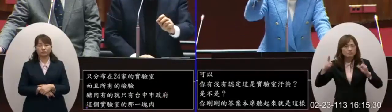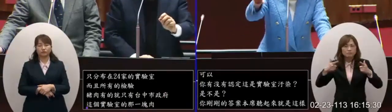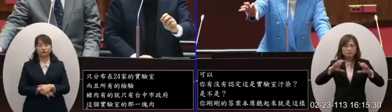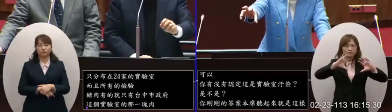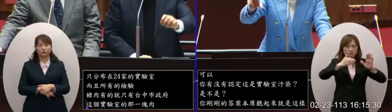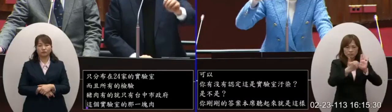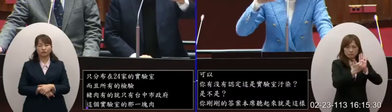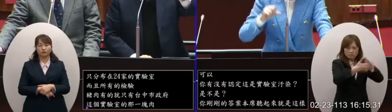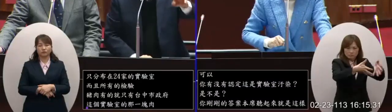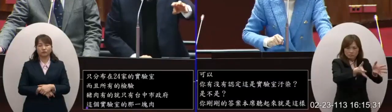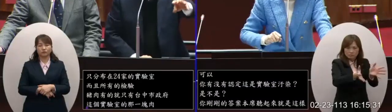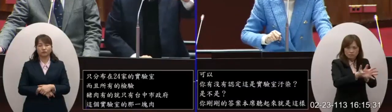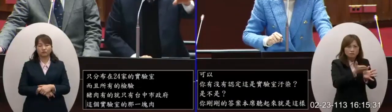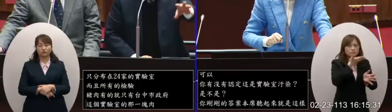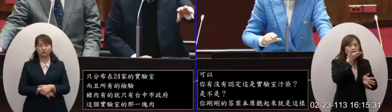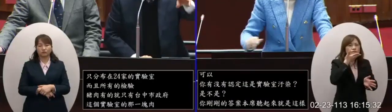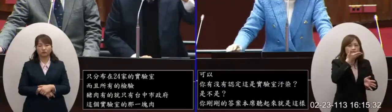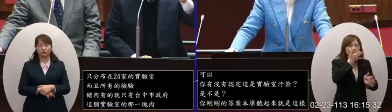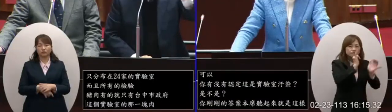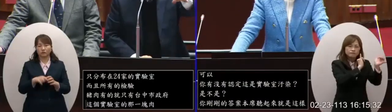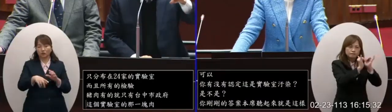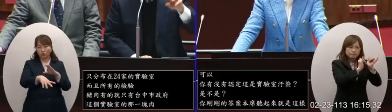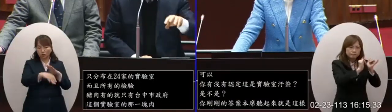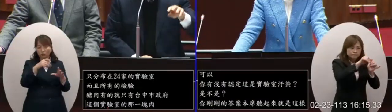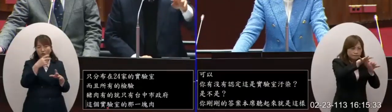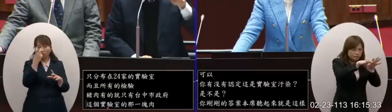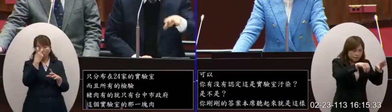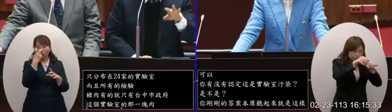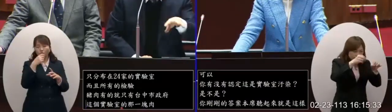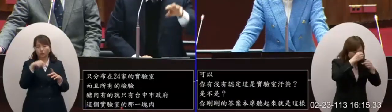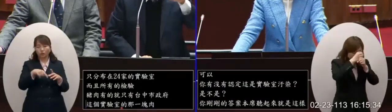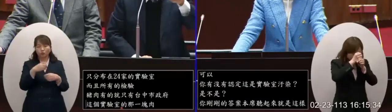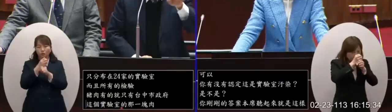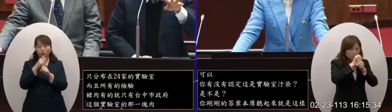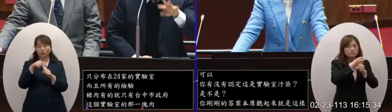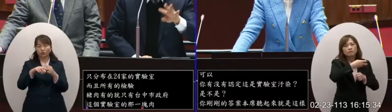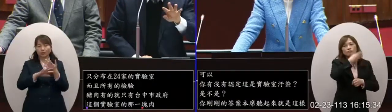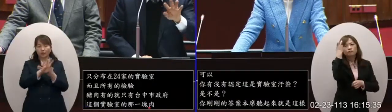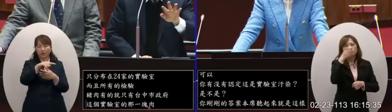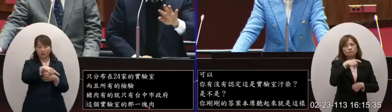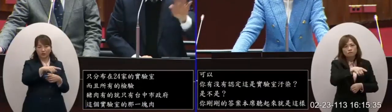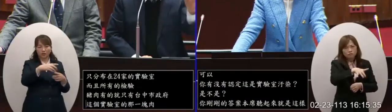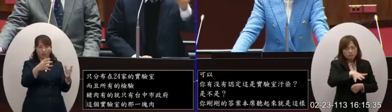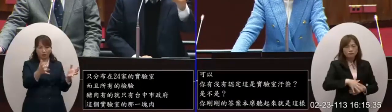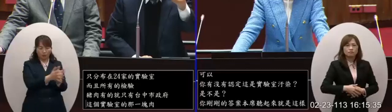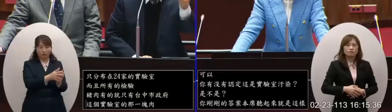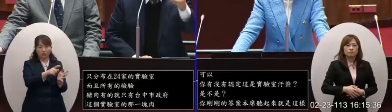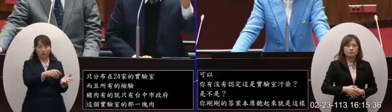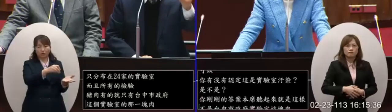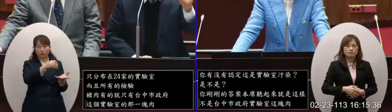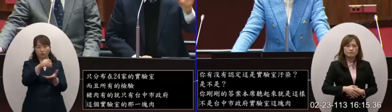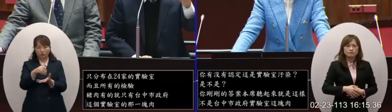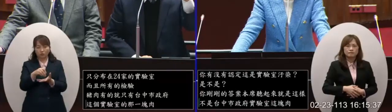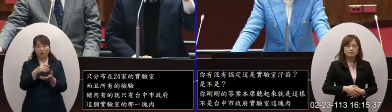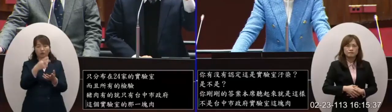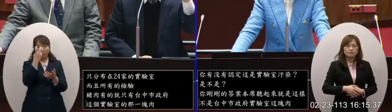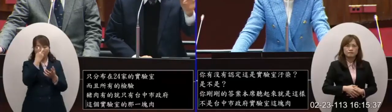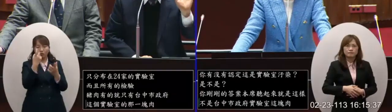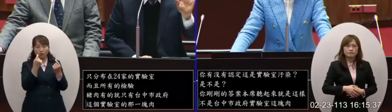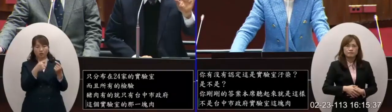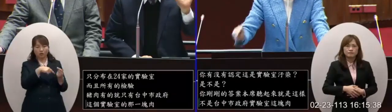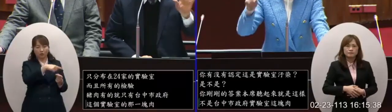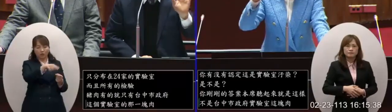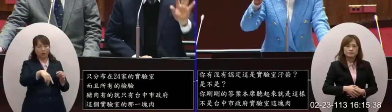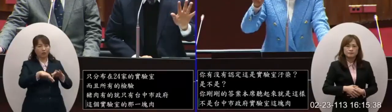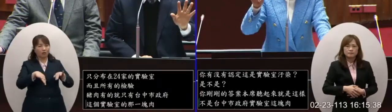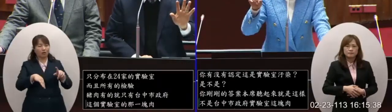利社去抽检出来的， 所以他抽检出来以后，其他的同一批的猪肉通通测出来是测